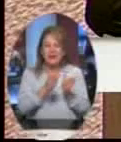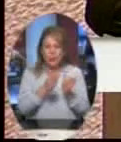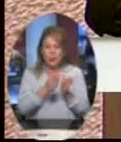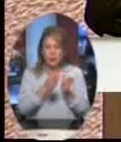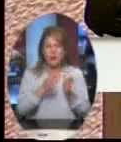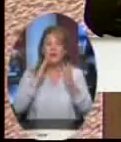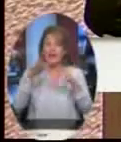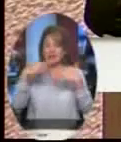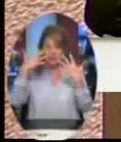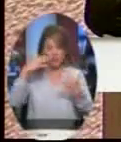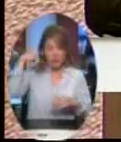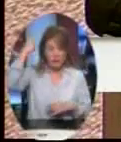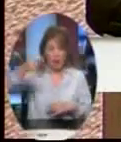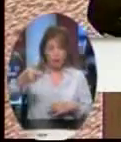הבאות,